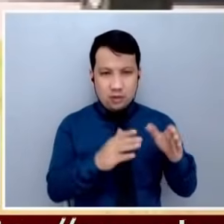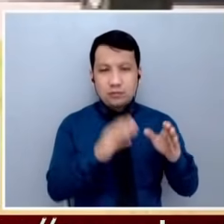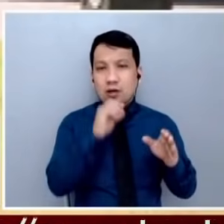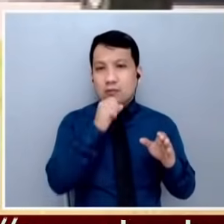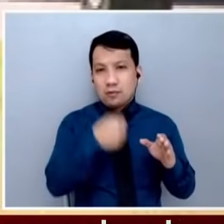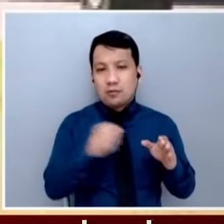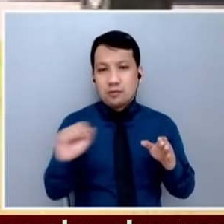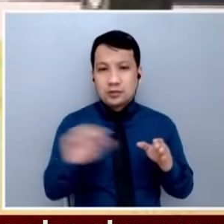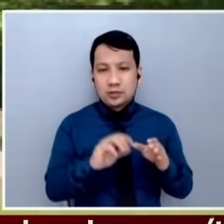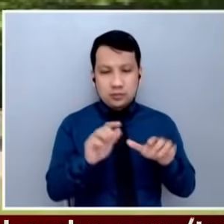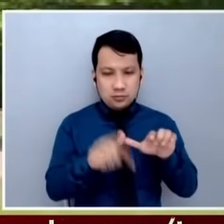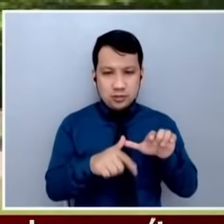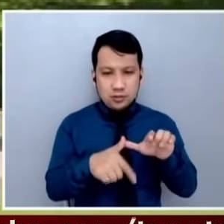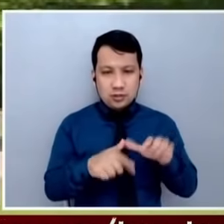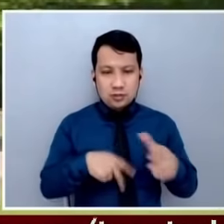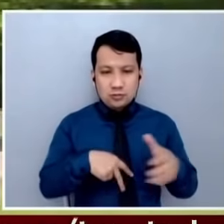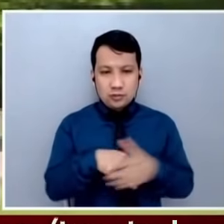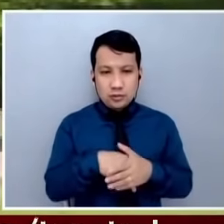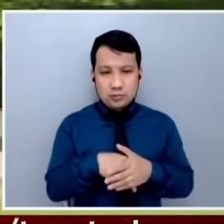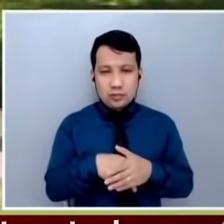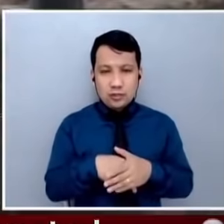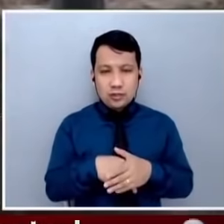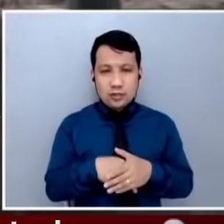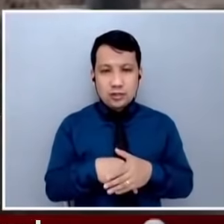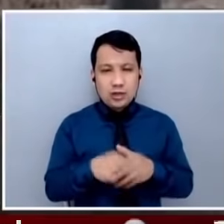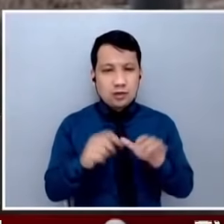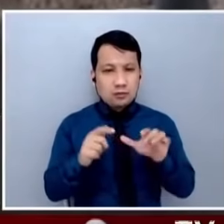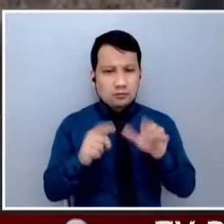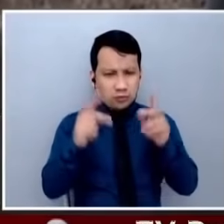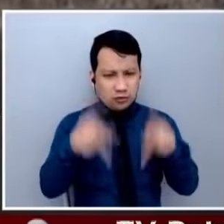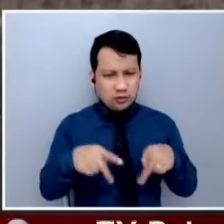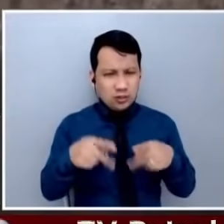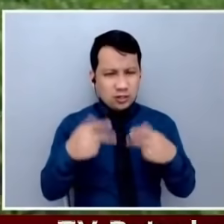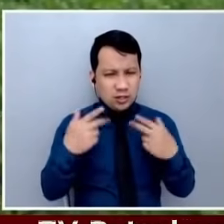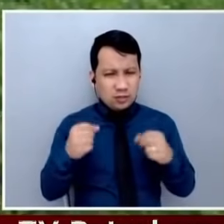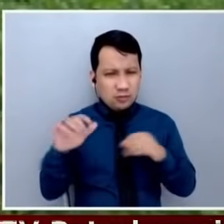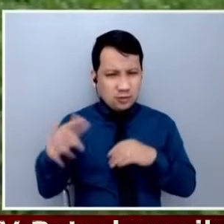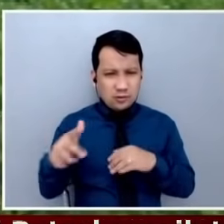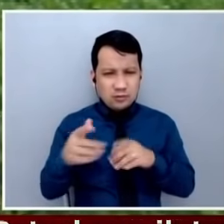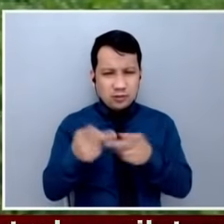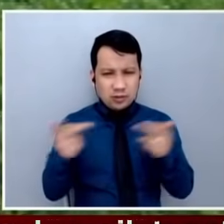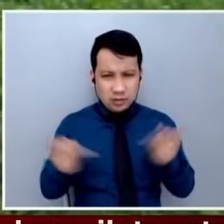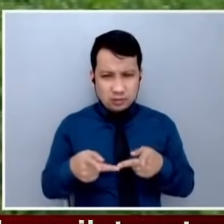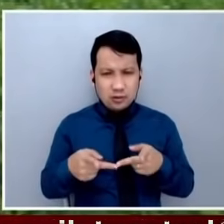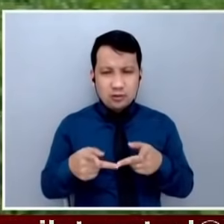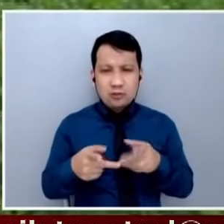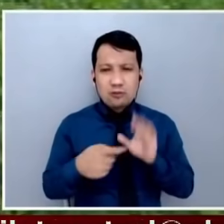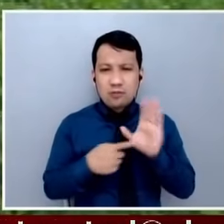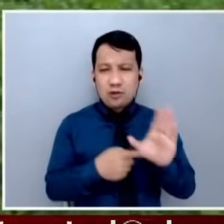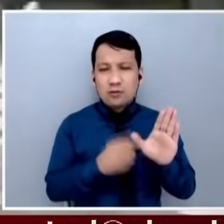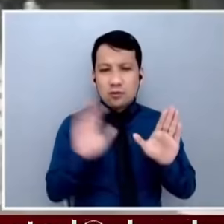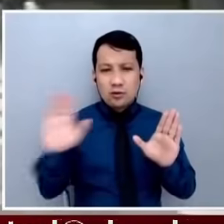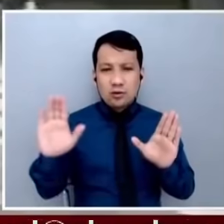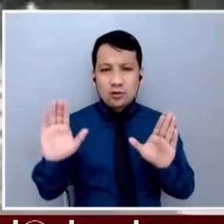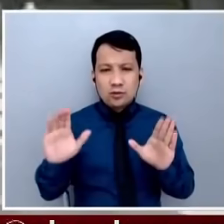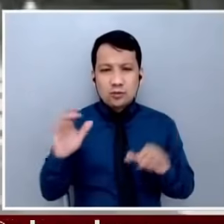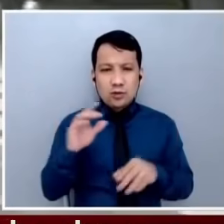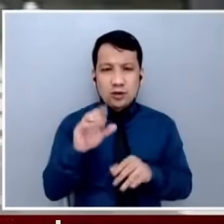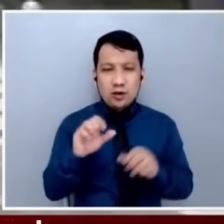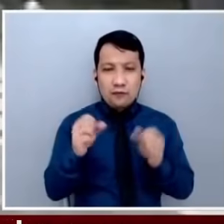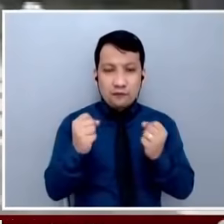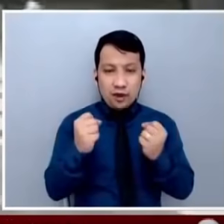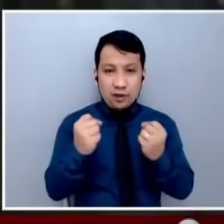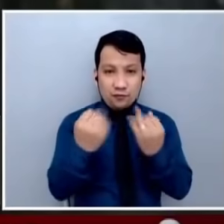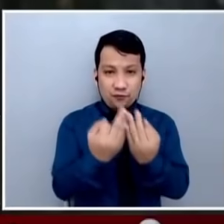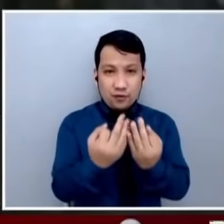citizen, PWD, buntis at persons with health risk sa ilang establishmento. Eksklusibo para sa kanila ang Fort Santiago at Baluarte